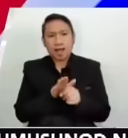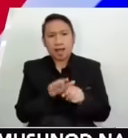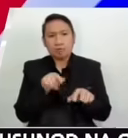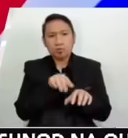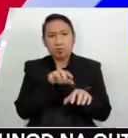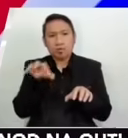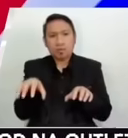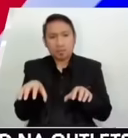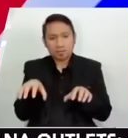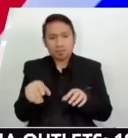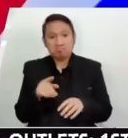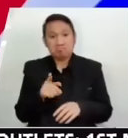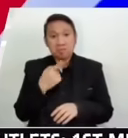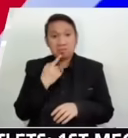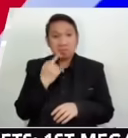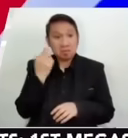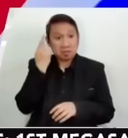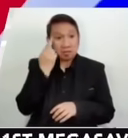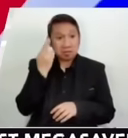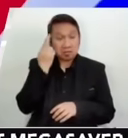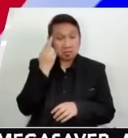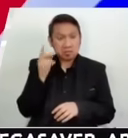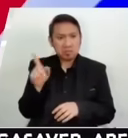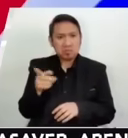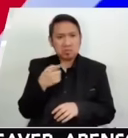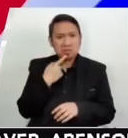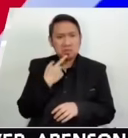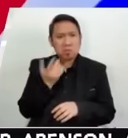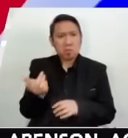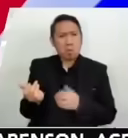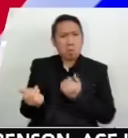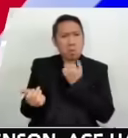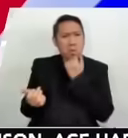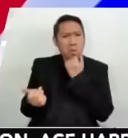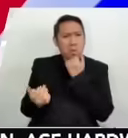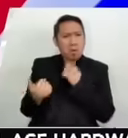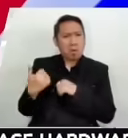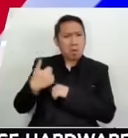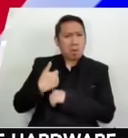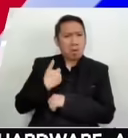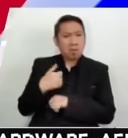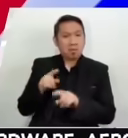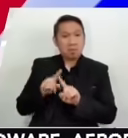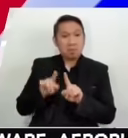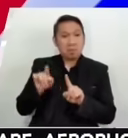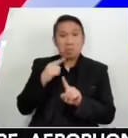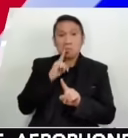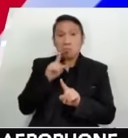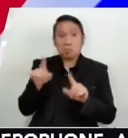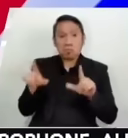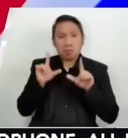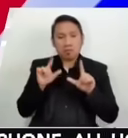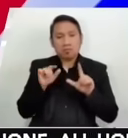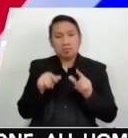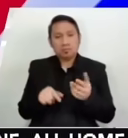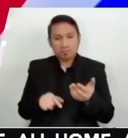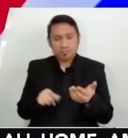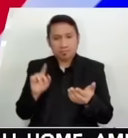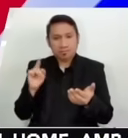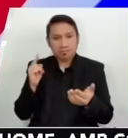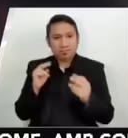suspect, binabaligtad ng babae ang kwento at siya raw ang tunay na biktima. May unang balita si Jomer